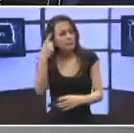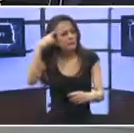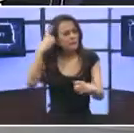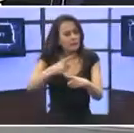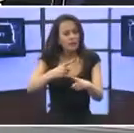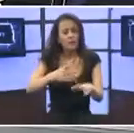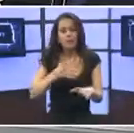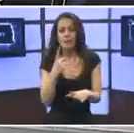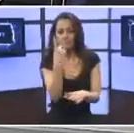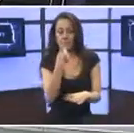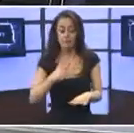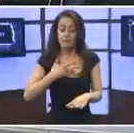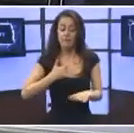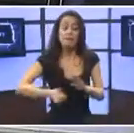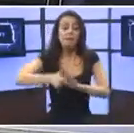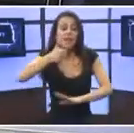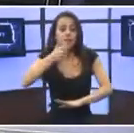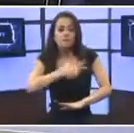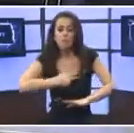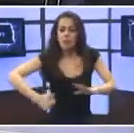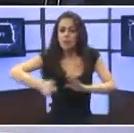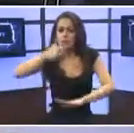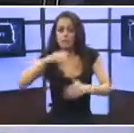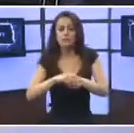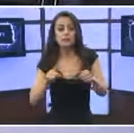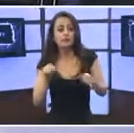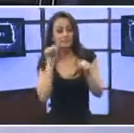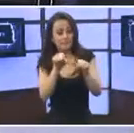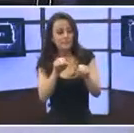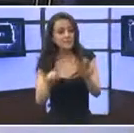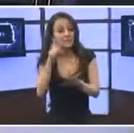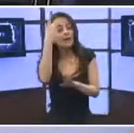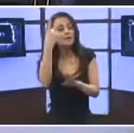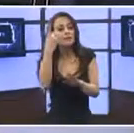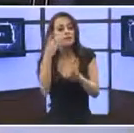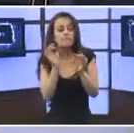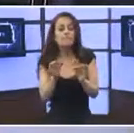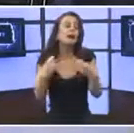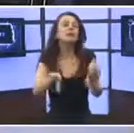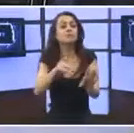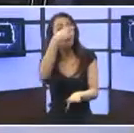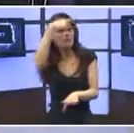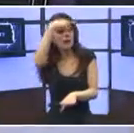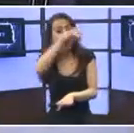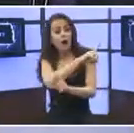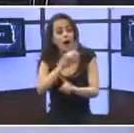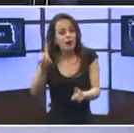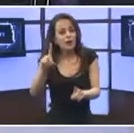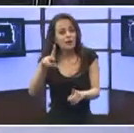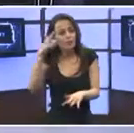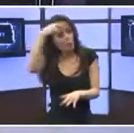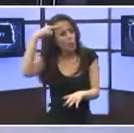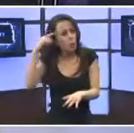Biz başkanımıza rica ettik ve bizi yalnız bırakmadı ilk programımızda. Hayırlı olsun. Çok teşekkür çok ediyoruz. Teşekkür Rabbim çok sağ olun. Utandırmasın. Amin inşallah.